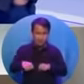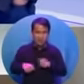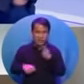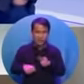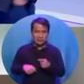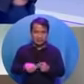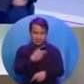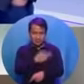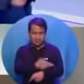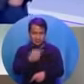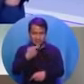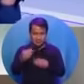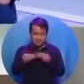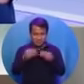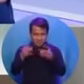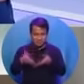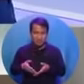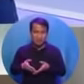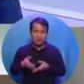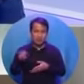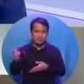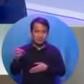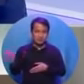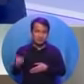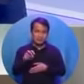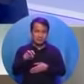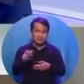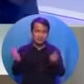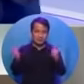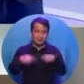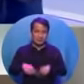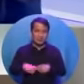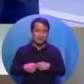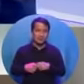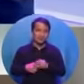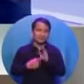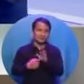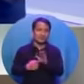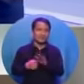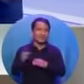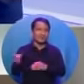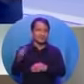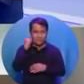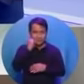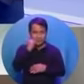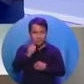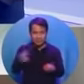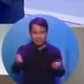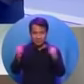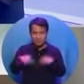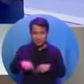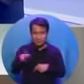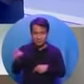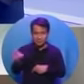hospitality management. Tama-tama yes, sa tourism. Opo. Okay. Ikaw namang